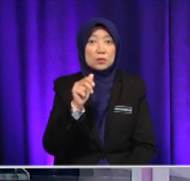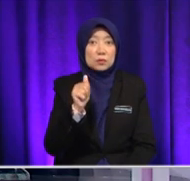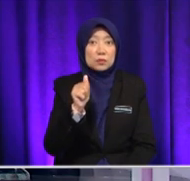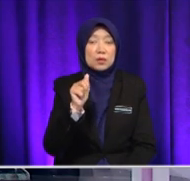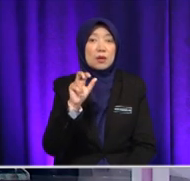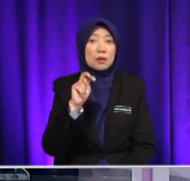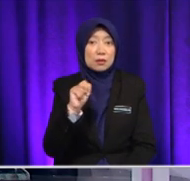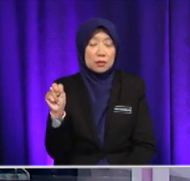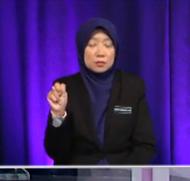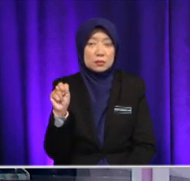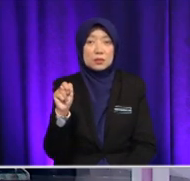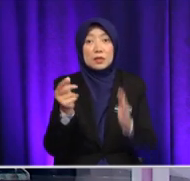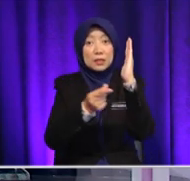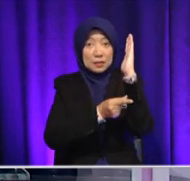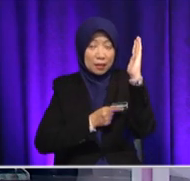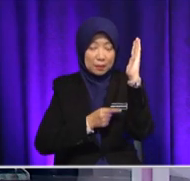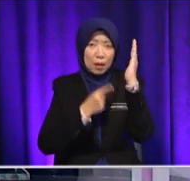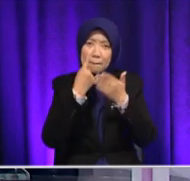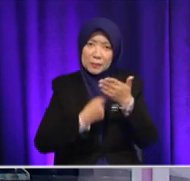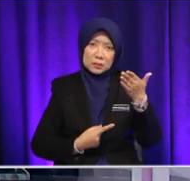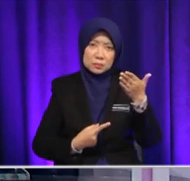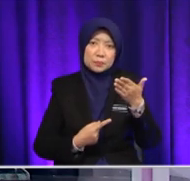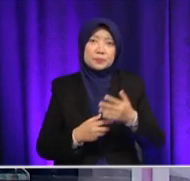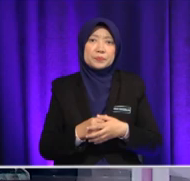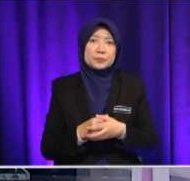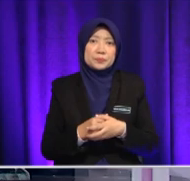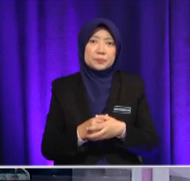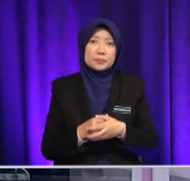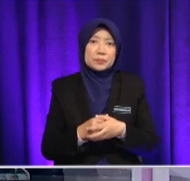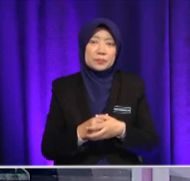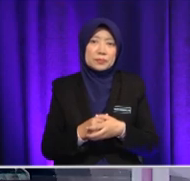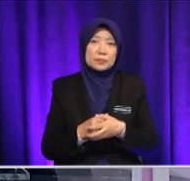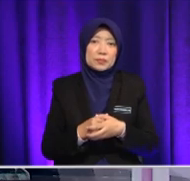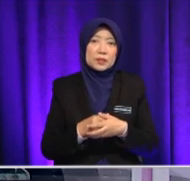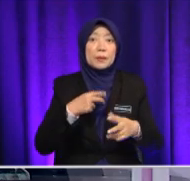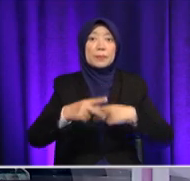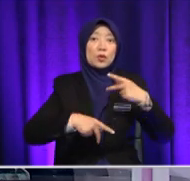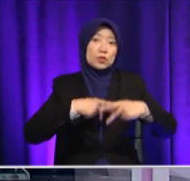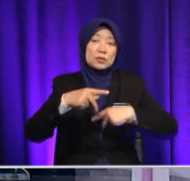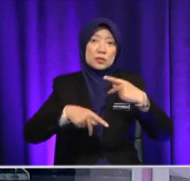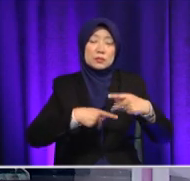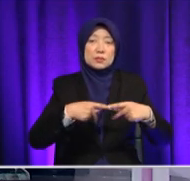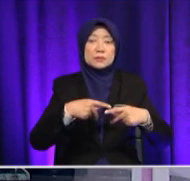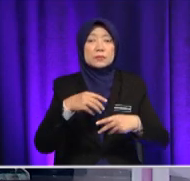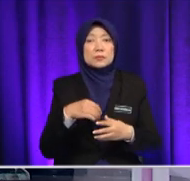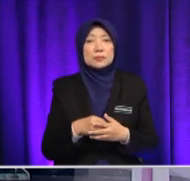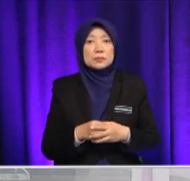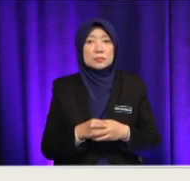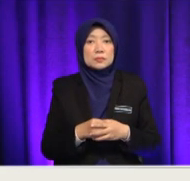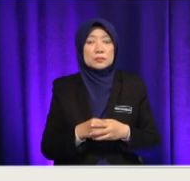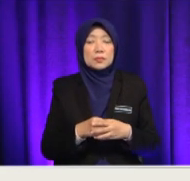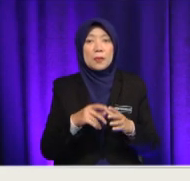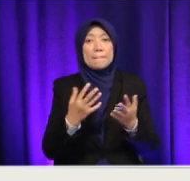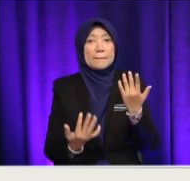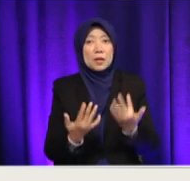lagi. Okey. So, penvulkanan getah ini adalah merupakan proses di mana